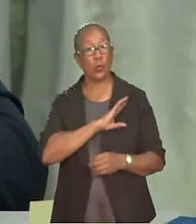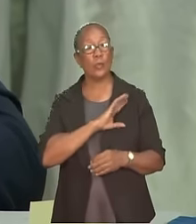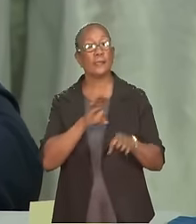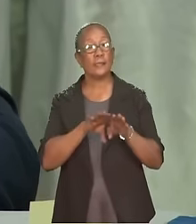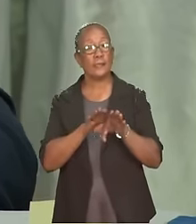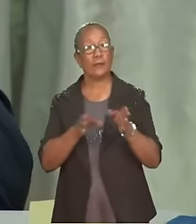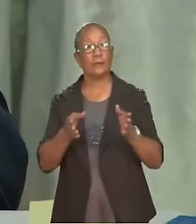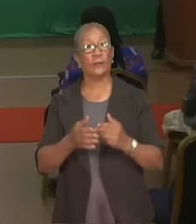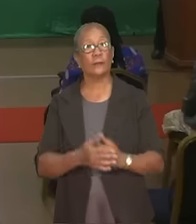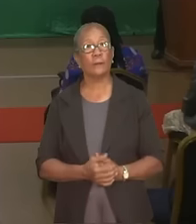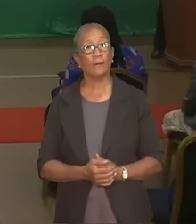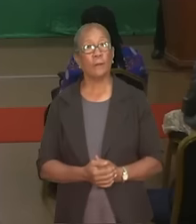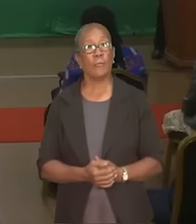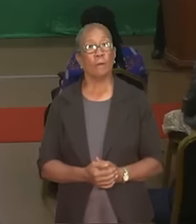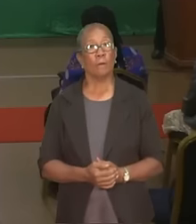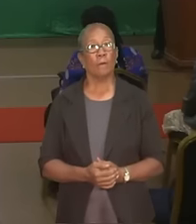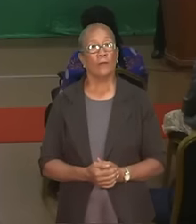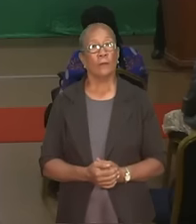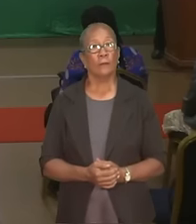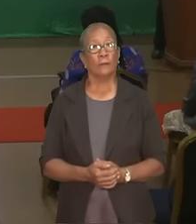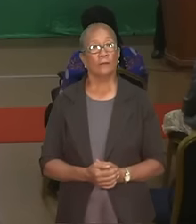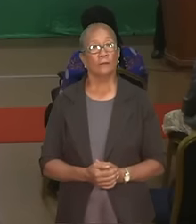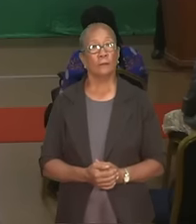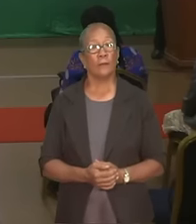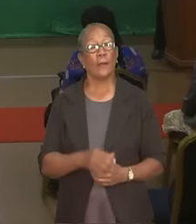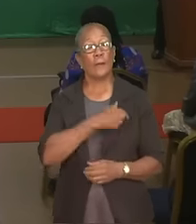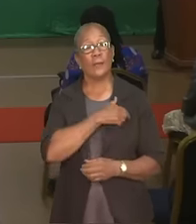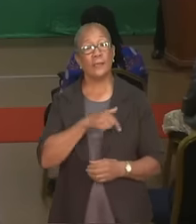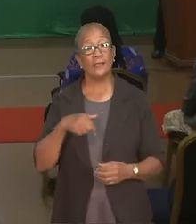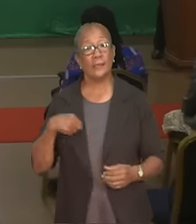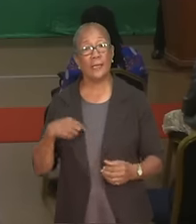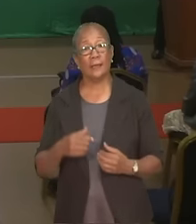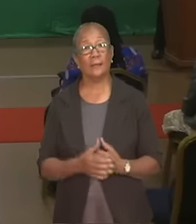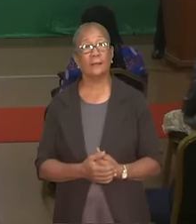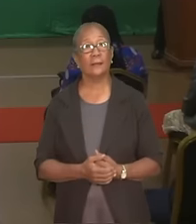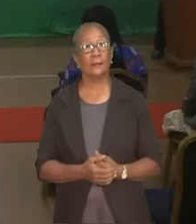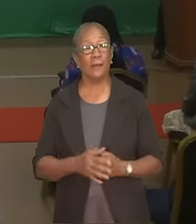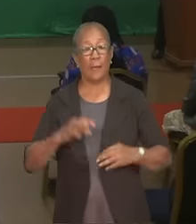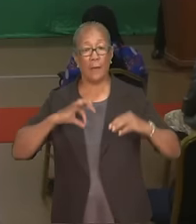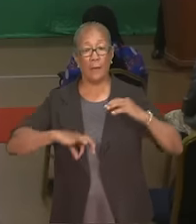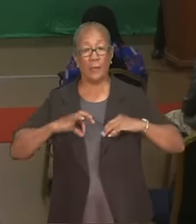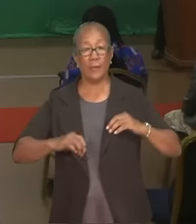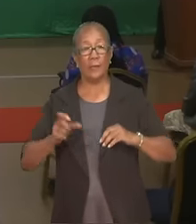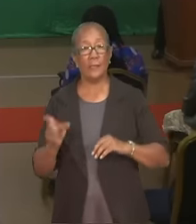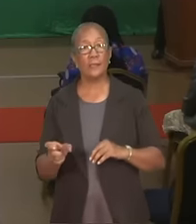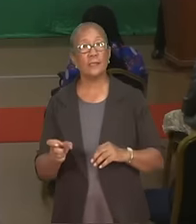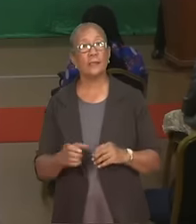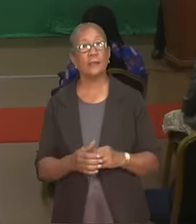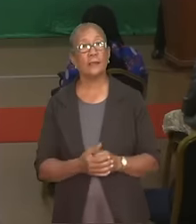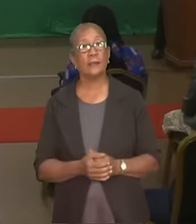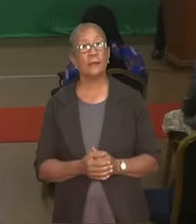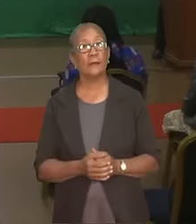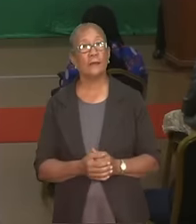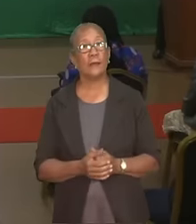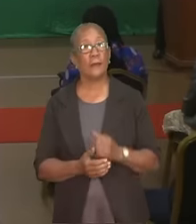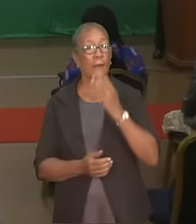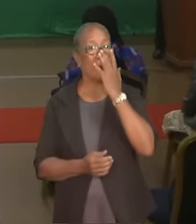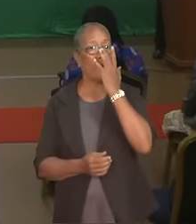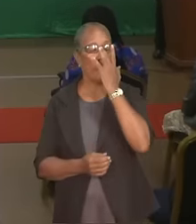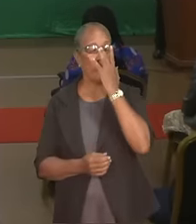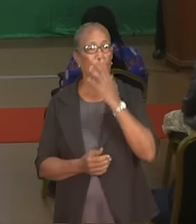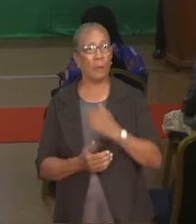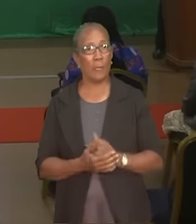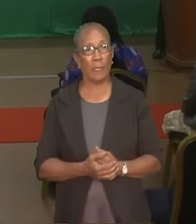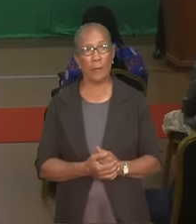ministers. Ja, dank u wel, president. Kunnen we de minister van SOSAFO vragen om in te gaan op de